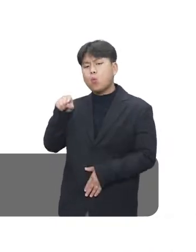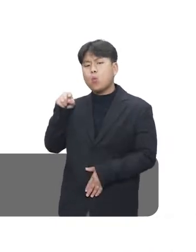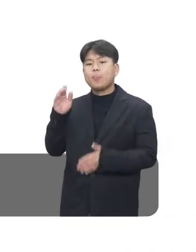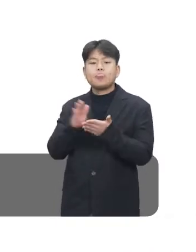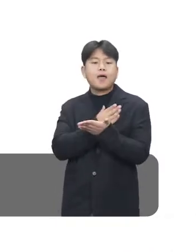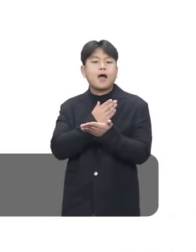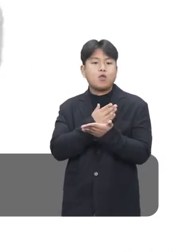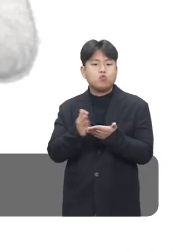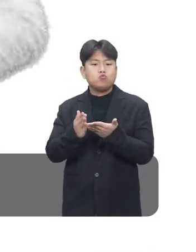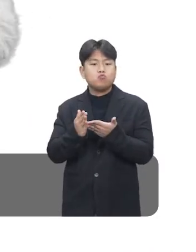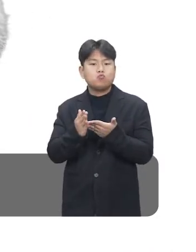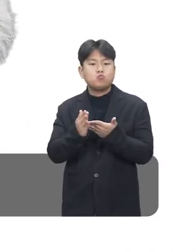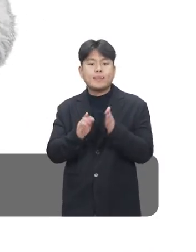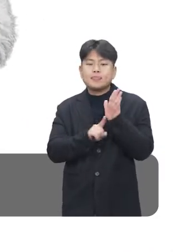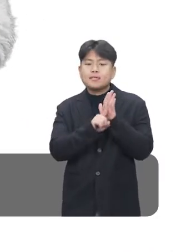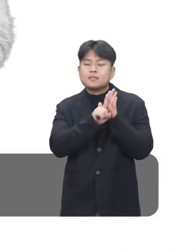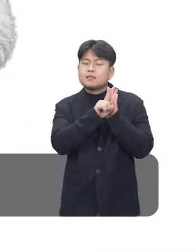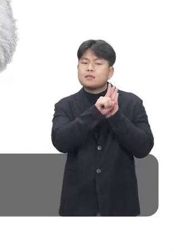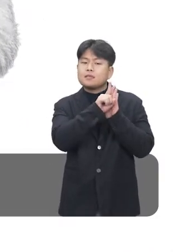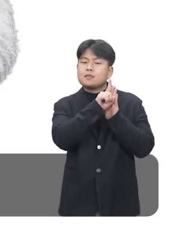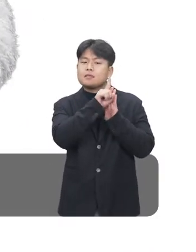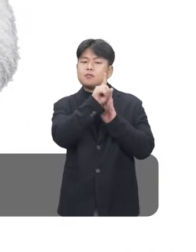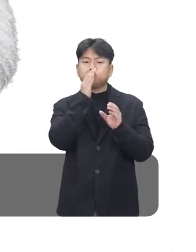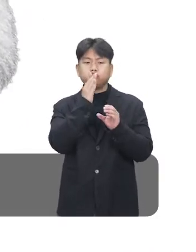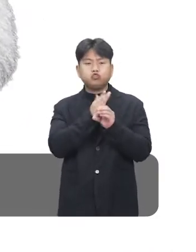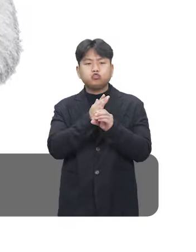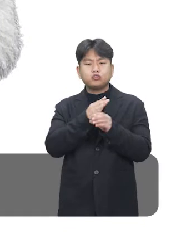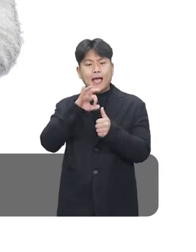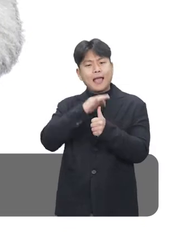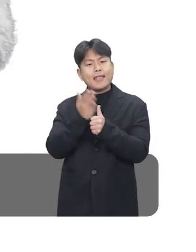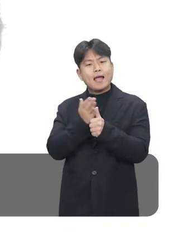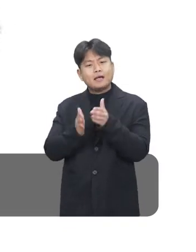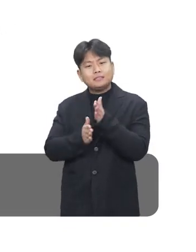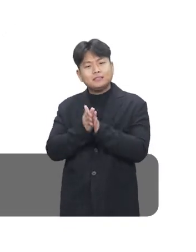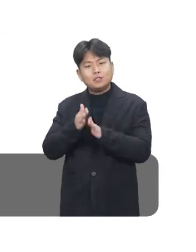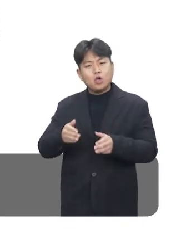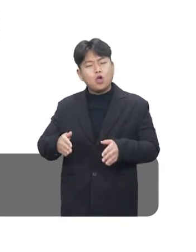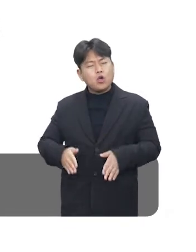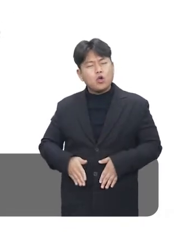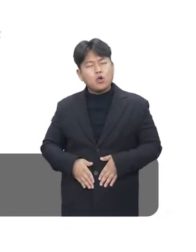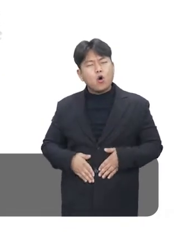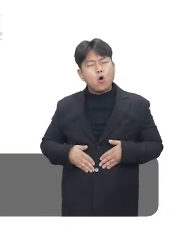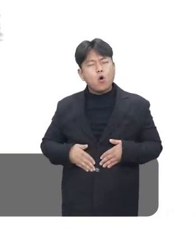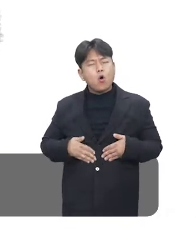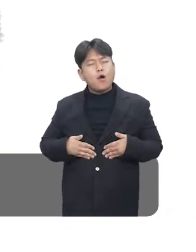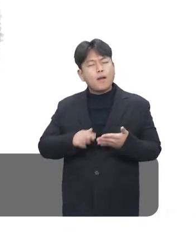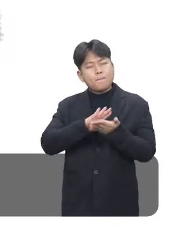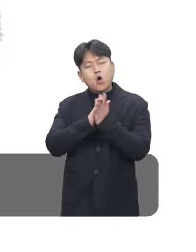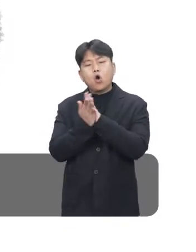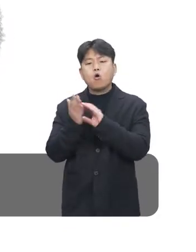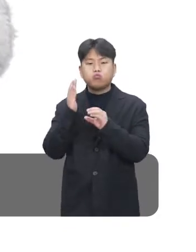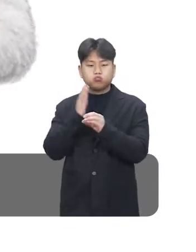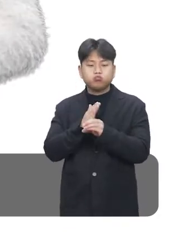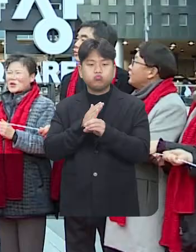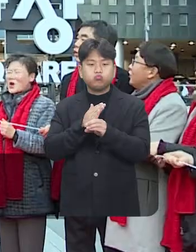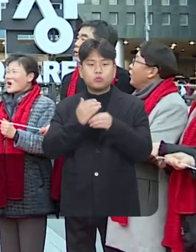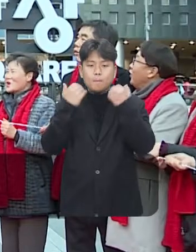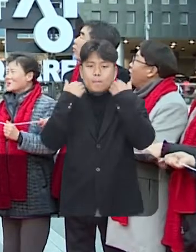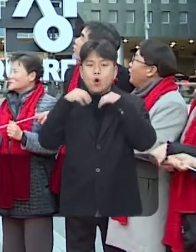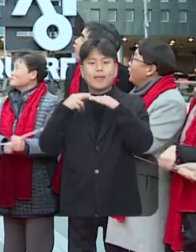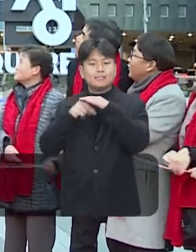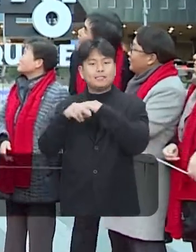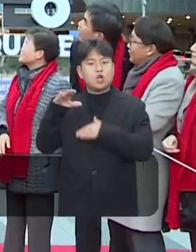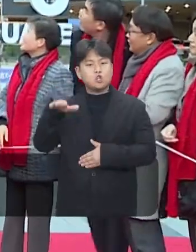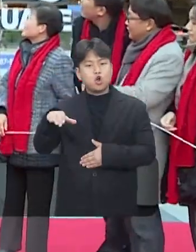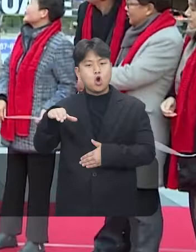아닐까 싶은데요. 이 나눔 온도가 조금씩 올라가면서 안양시의 온기가 맴돌기 시작했습니다. 지난